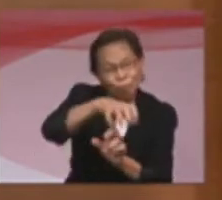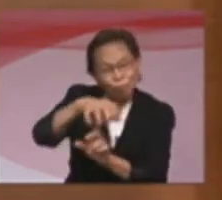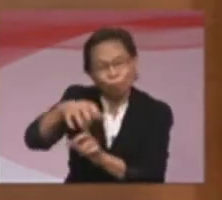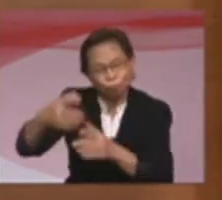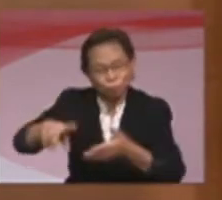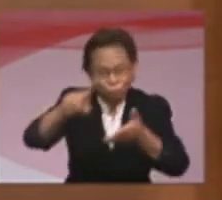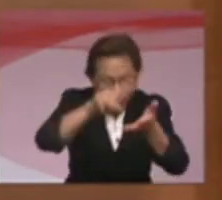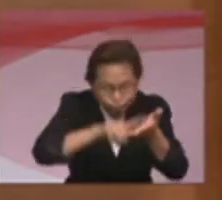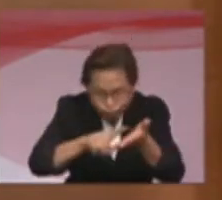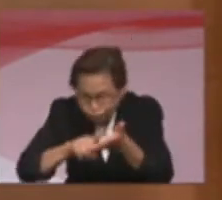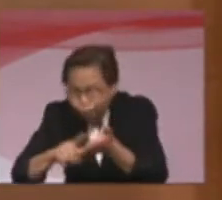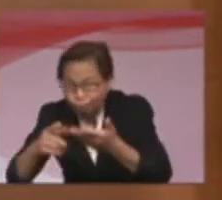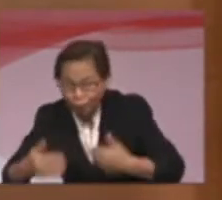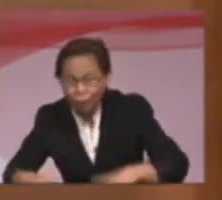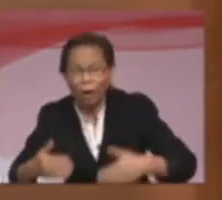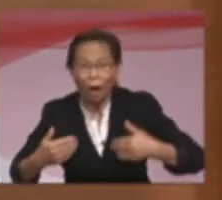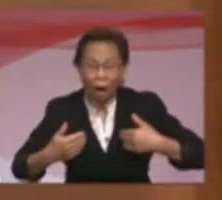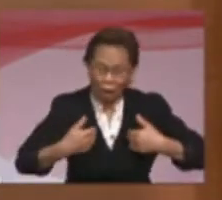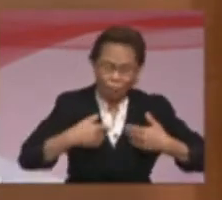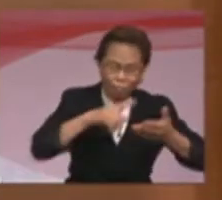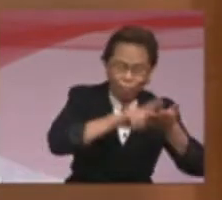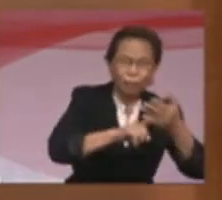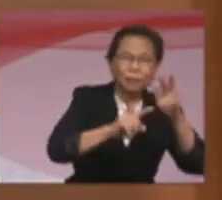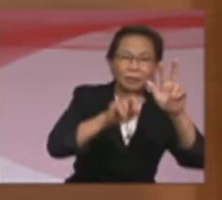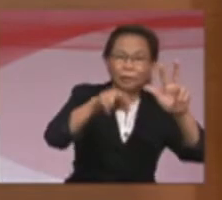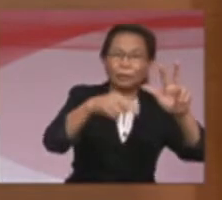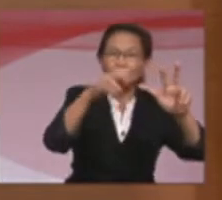diperiksa. Turut diperiksa adalah